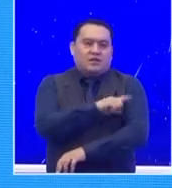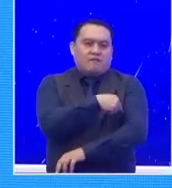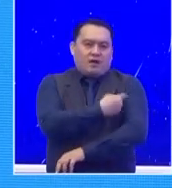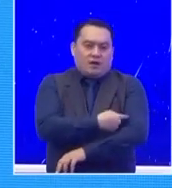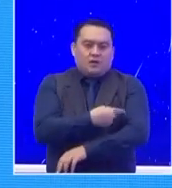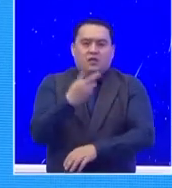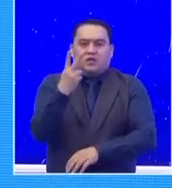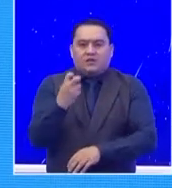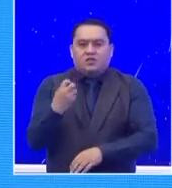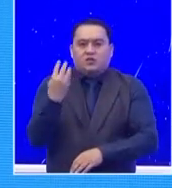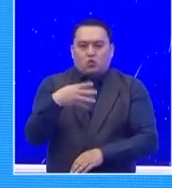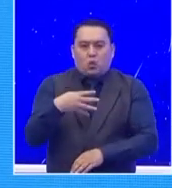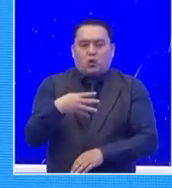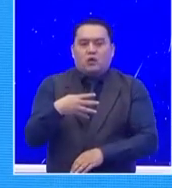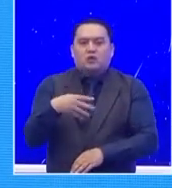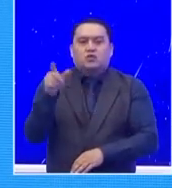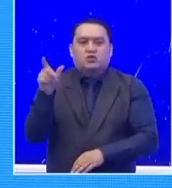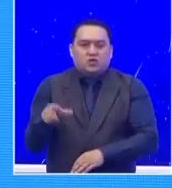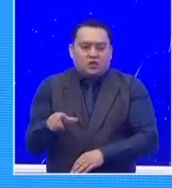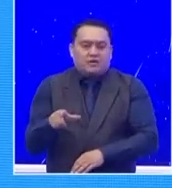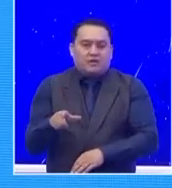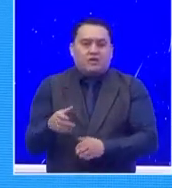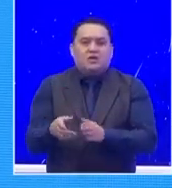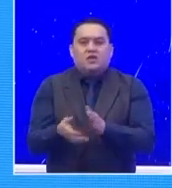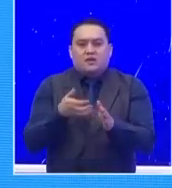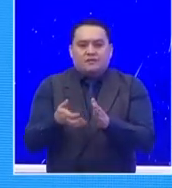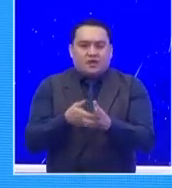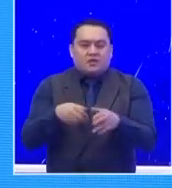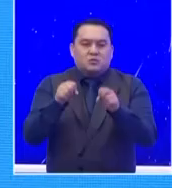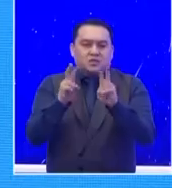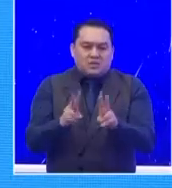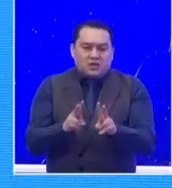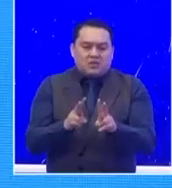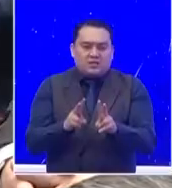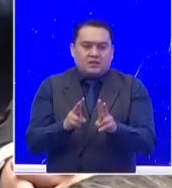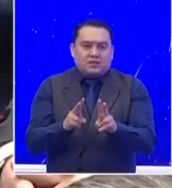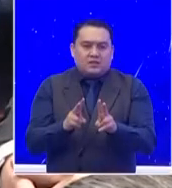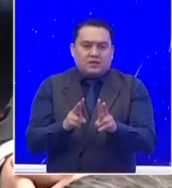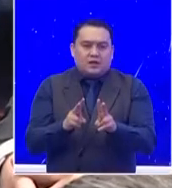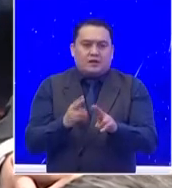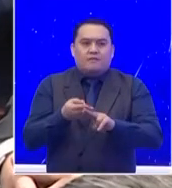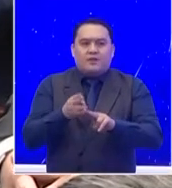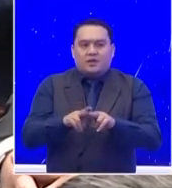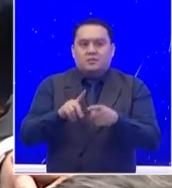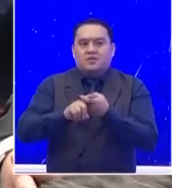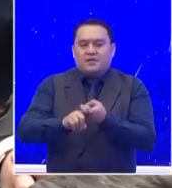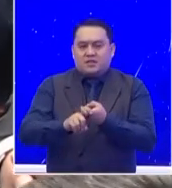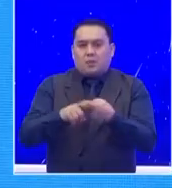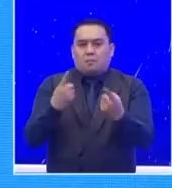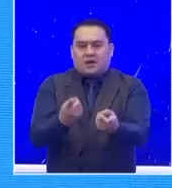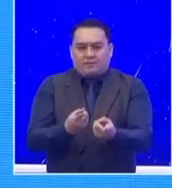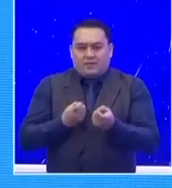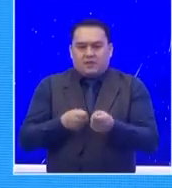241 специалиста, из них 126 врачи узкой специализации. В этой связи для